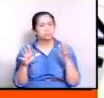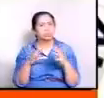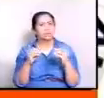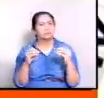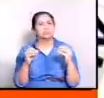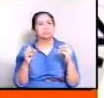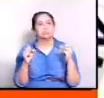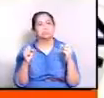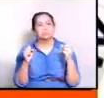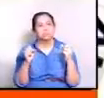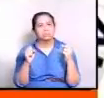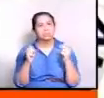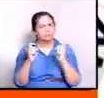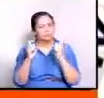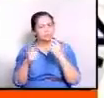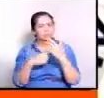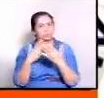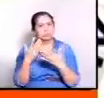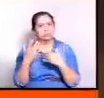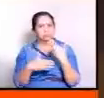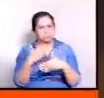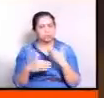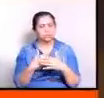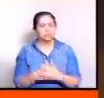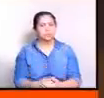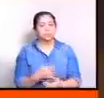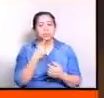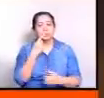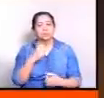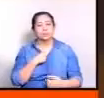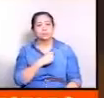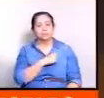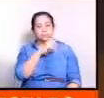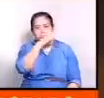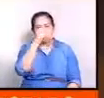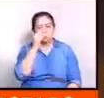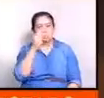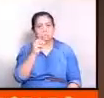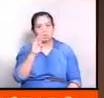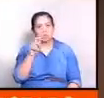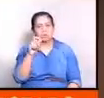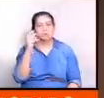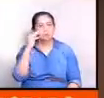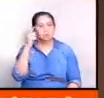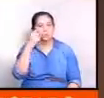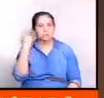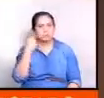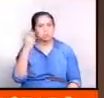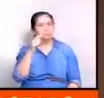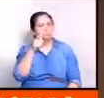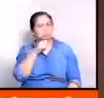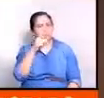at mabilis yung pag-process. Sina Senate President Tito Soto at Senate Majority Leader Mig Zubiri tila hindi